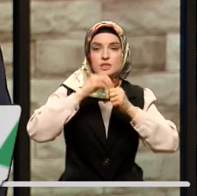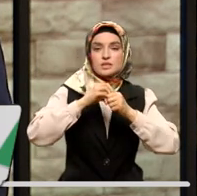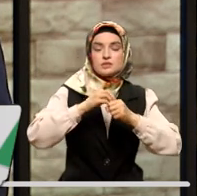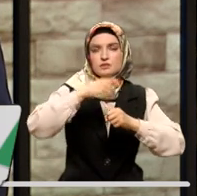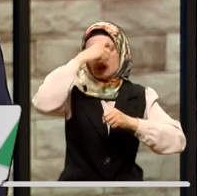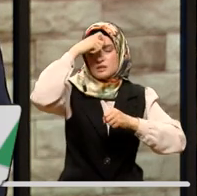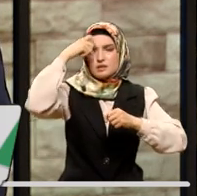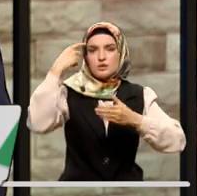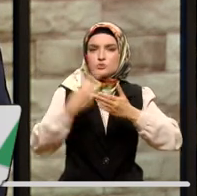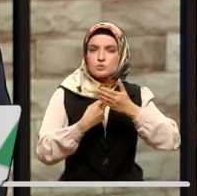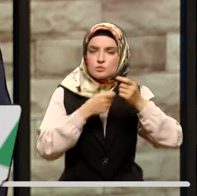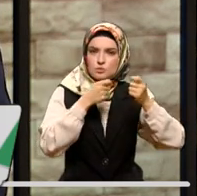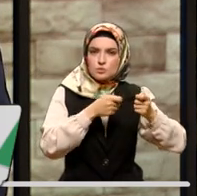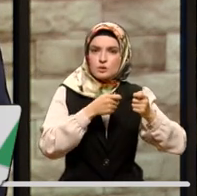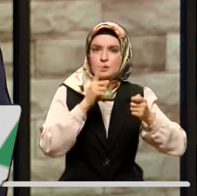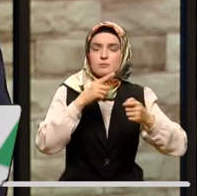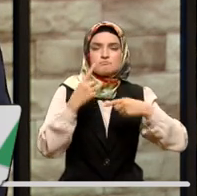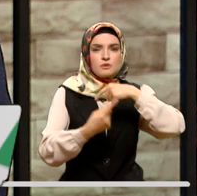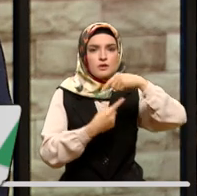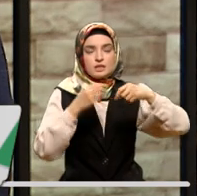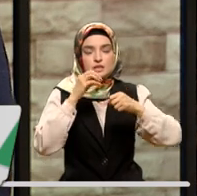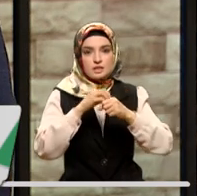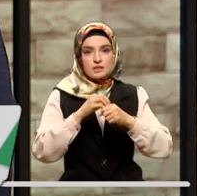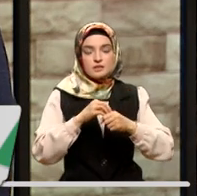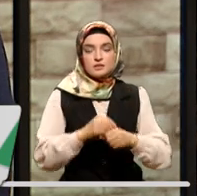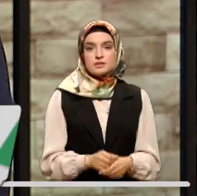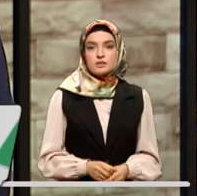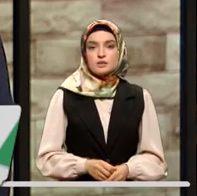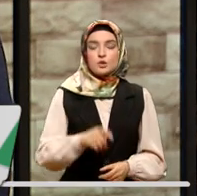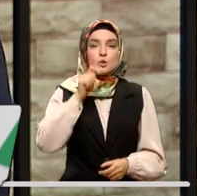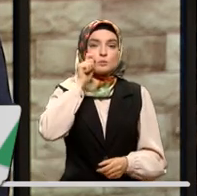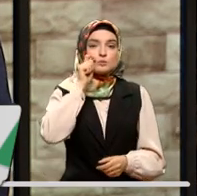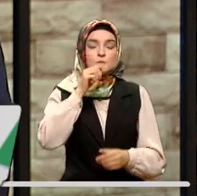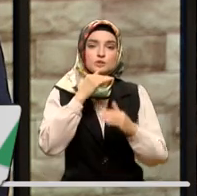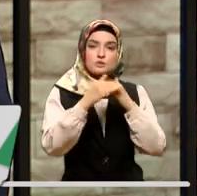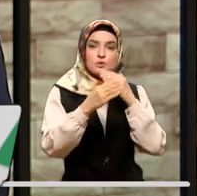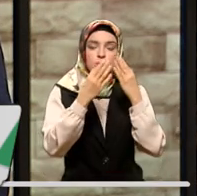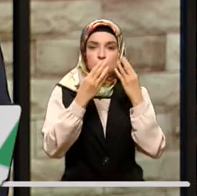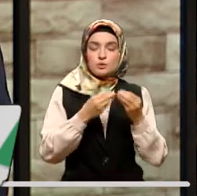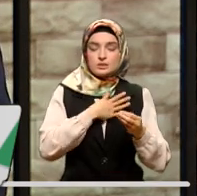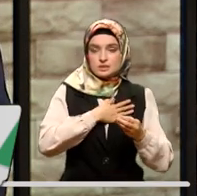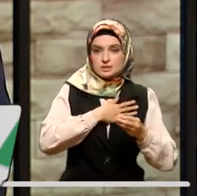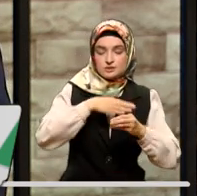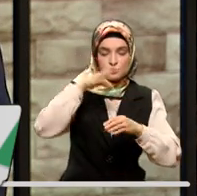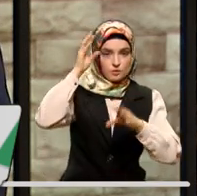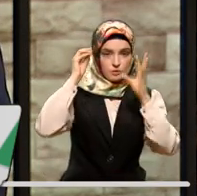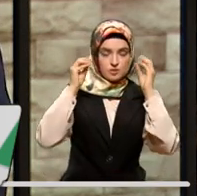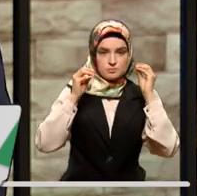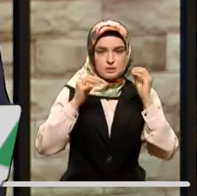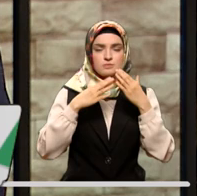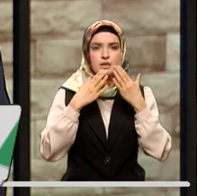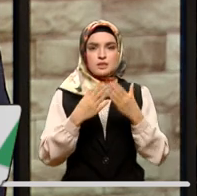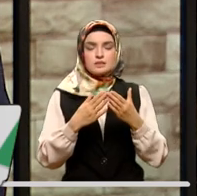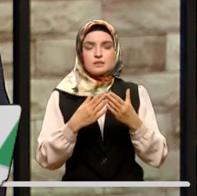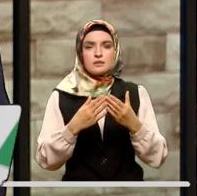yazın değerlendir, bir arayışın içindeyiz. Aynı zamanda biz Müslüman bir toplum olarak din öğrenmesinin ya da milli